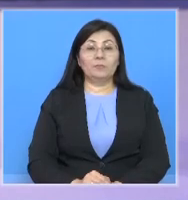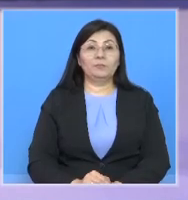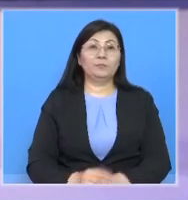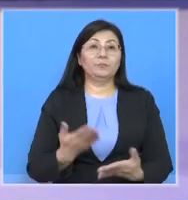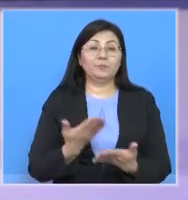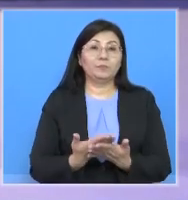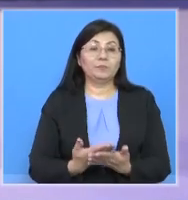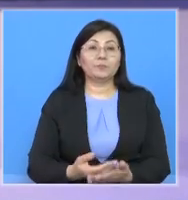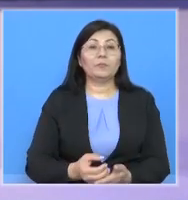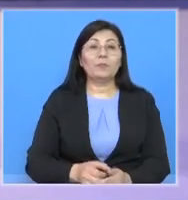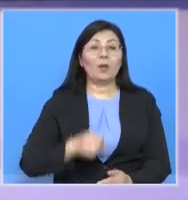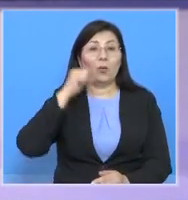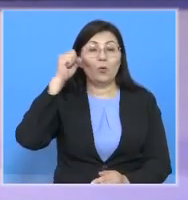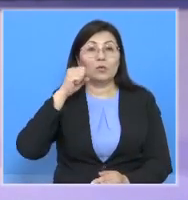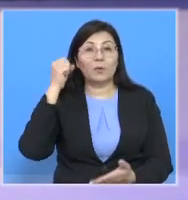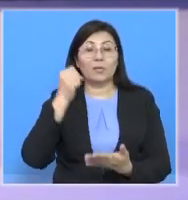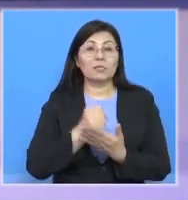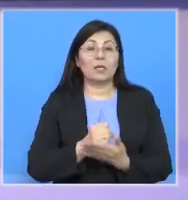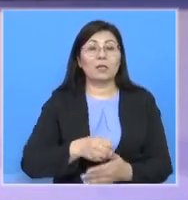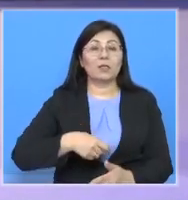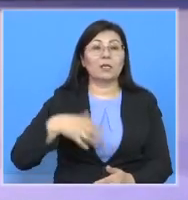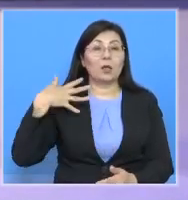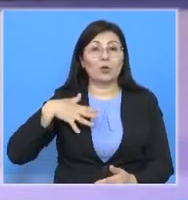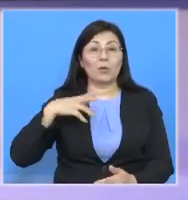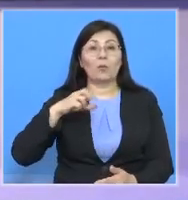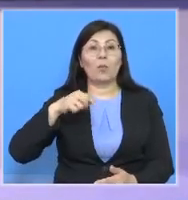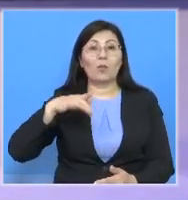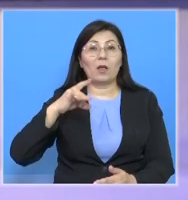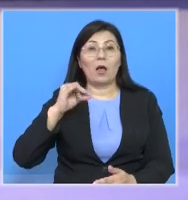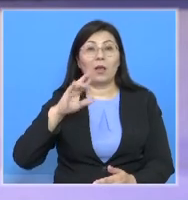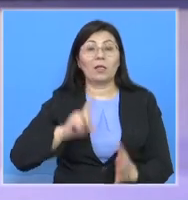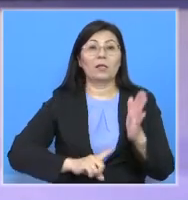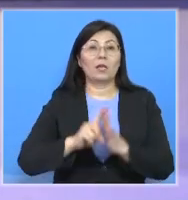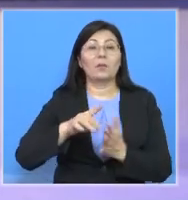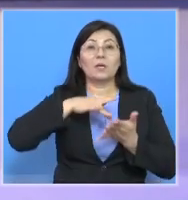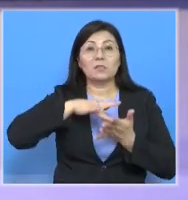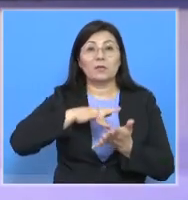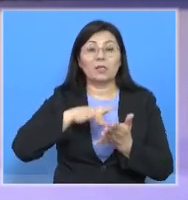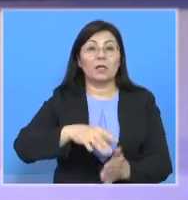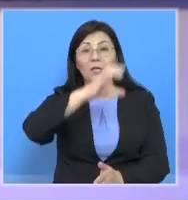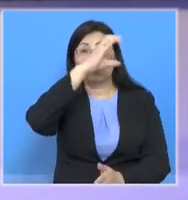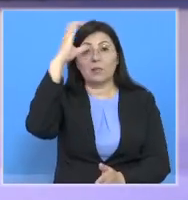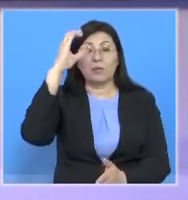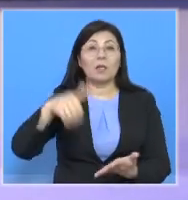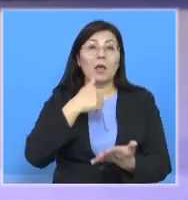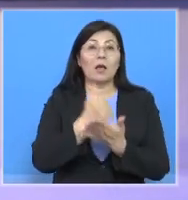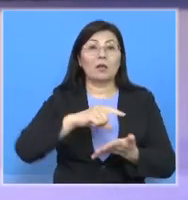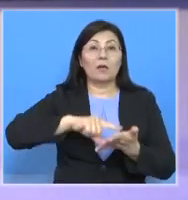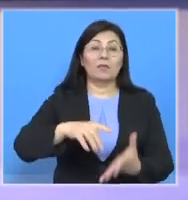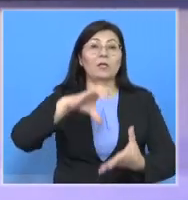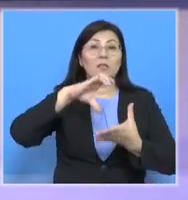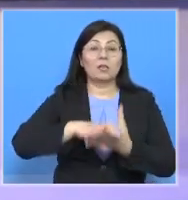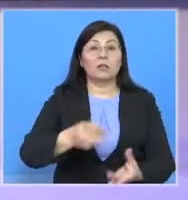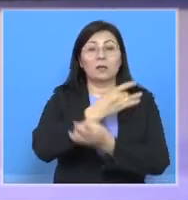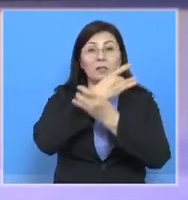представители СМИ Узбекистана Туркменистана Грузии Сербии Болгарии начали свое путешествие по Турции главная цель ознакомиться